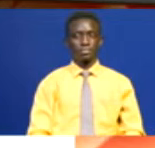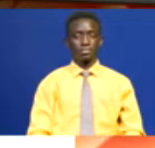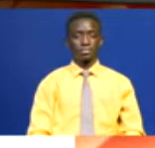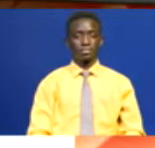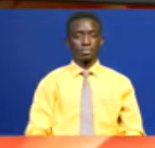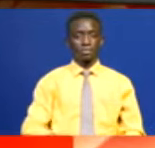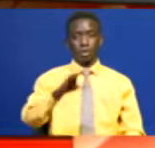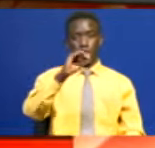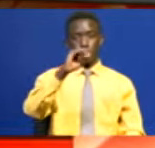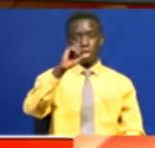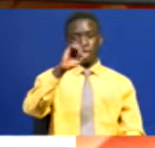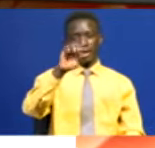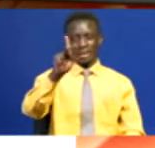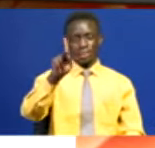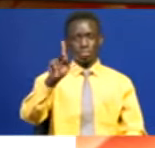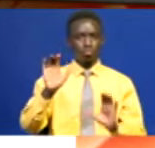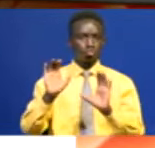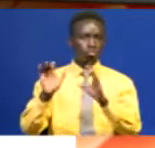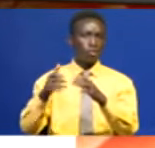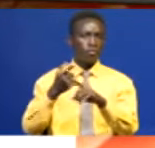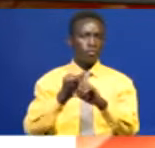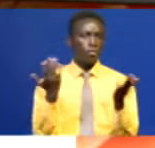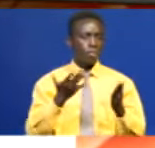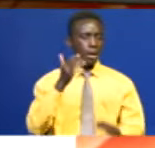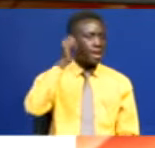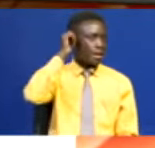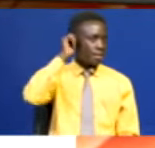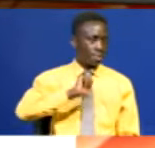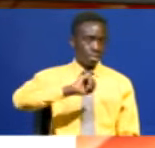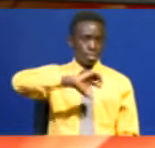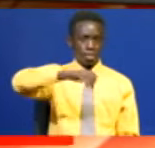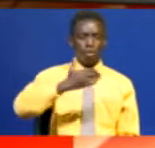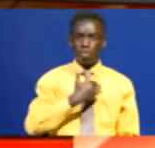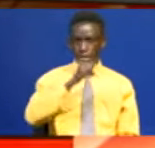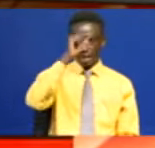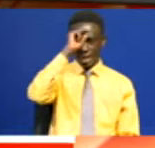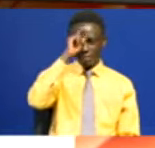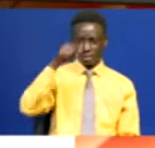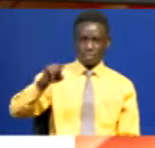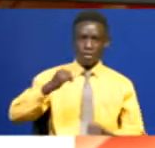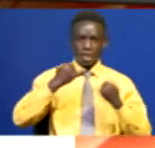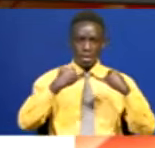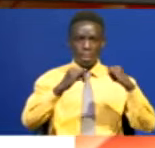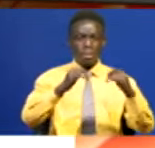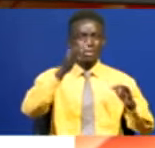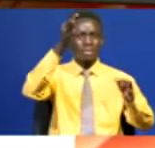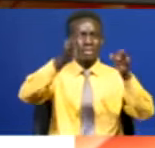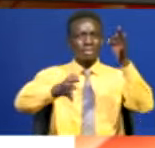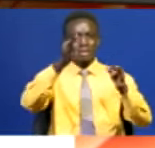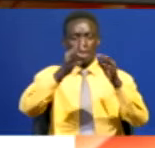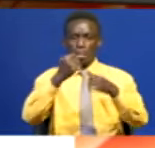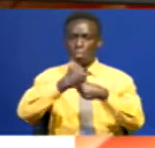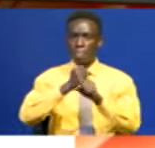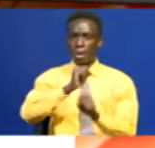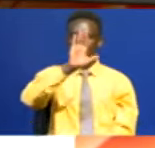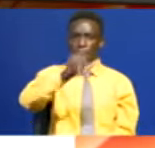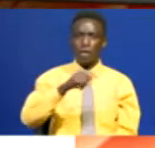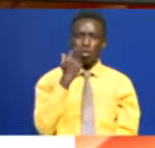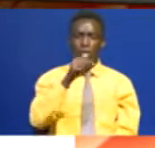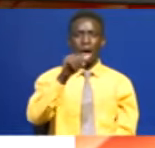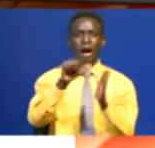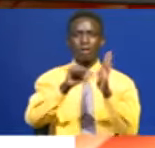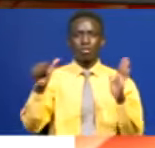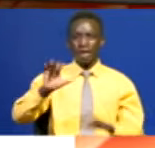The Ogiek community from Koilot, Nandi County, wants the government to implement the judgment that was made by the Arusha African